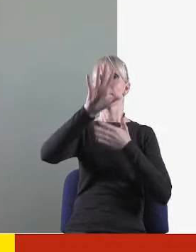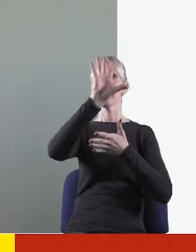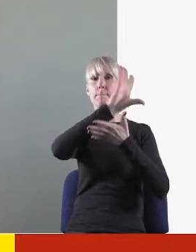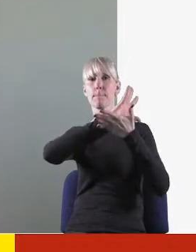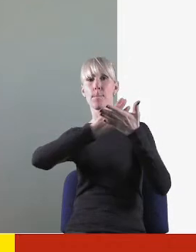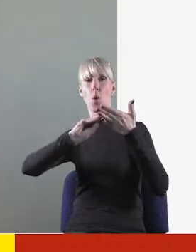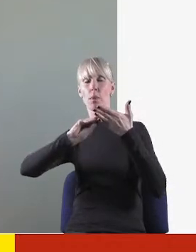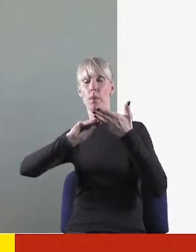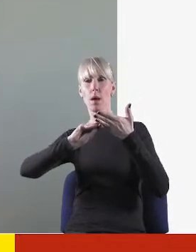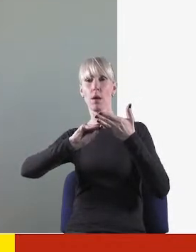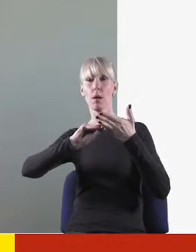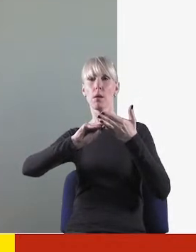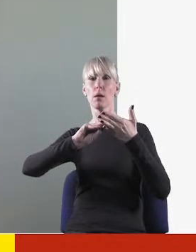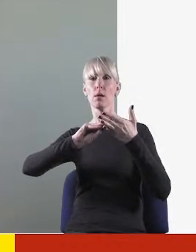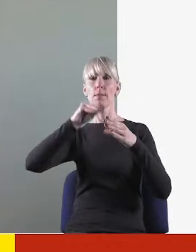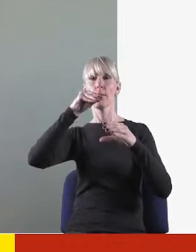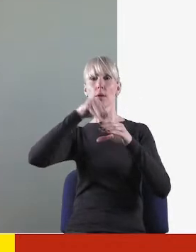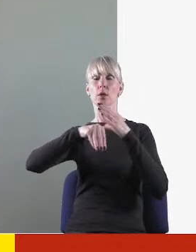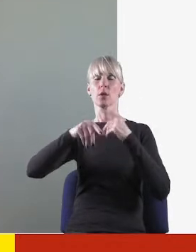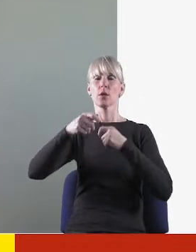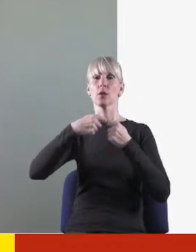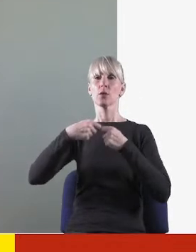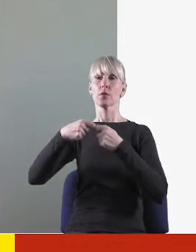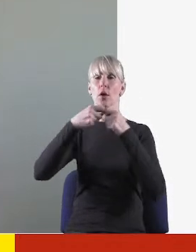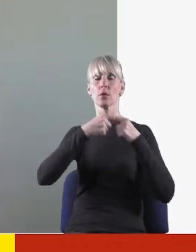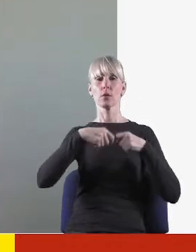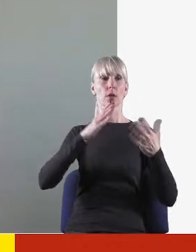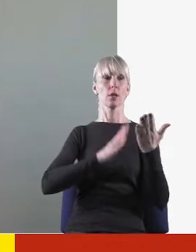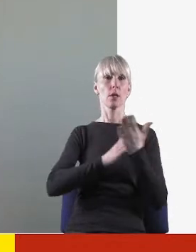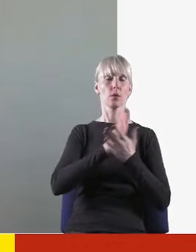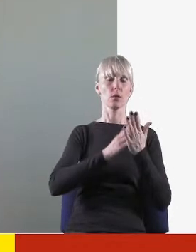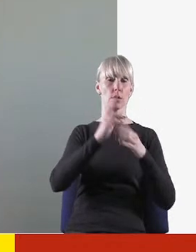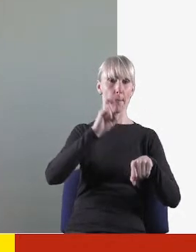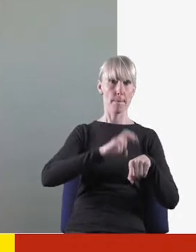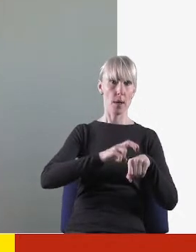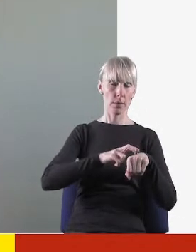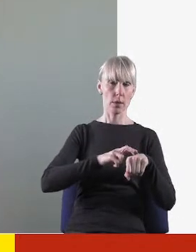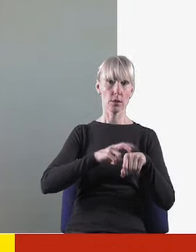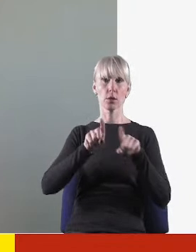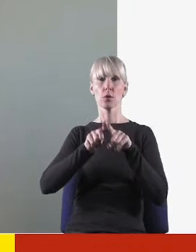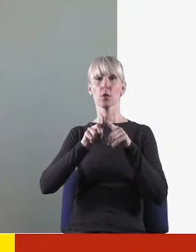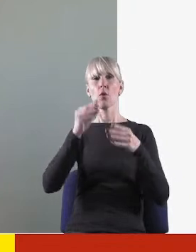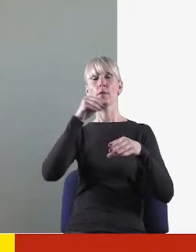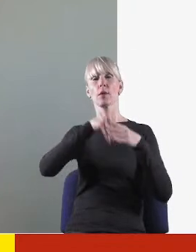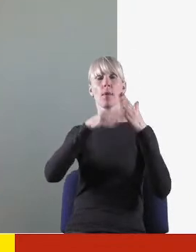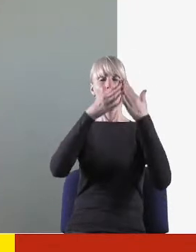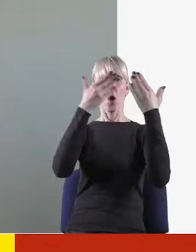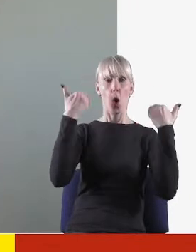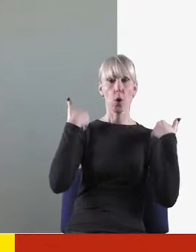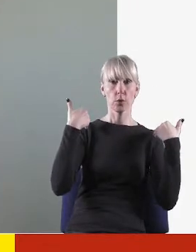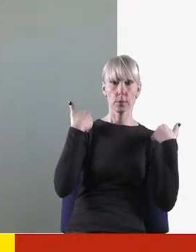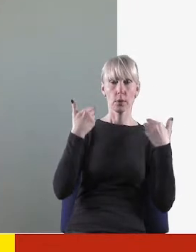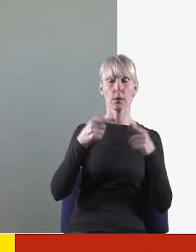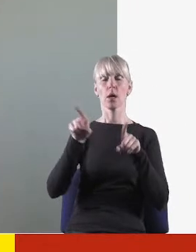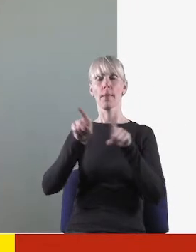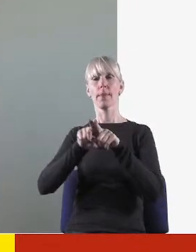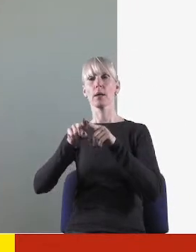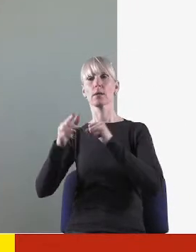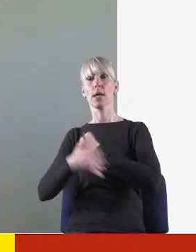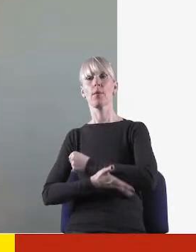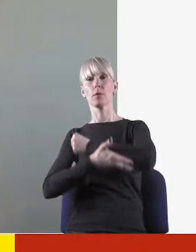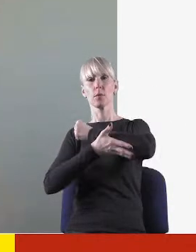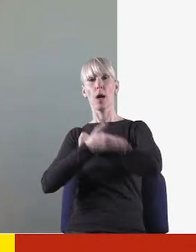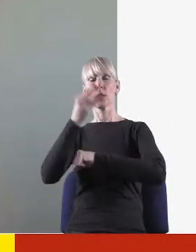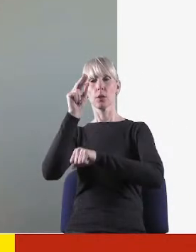będzie związany zarówno z usługami medycznymi w zakresie hospitalizacji, ale też i wsparciem